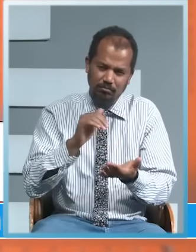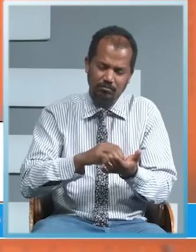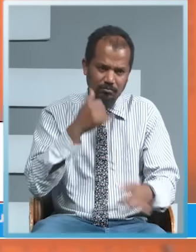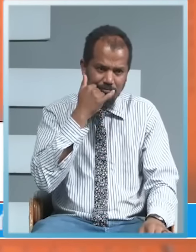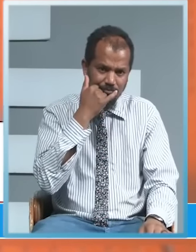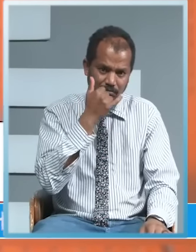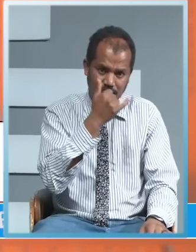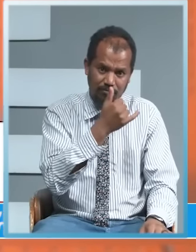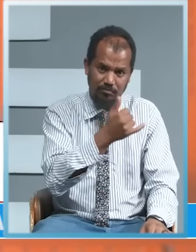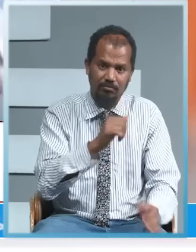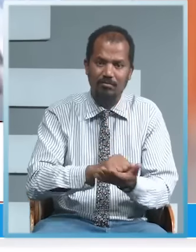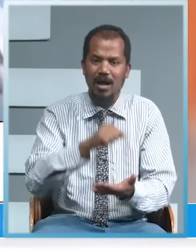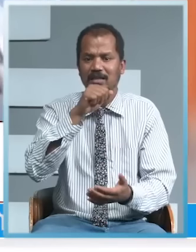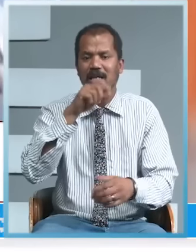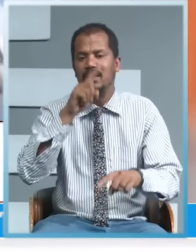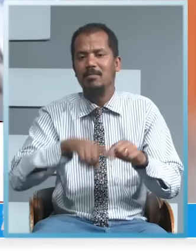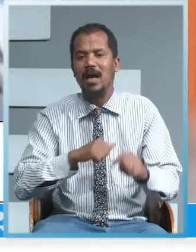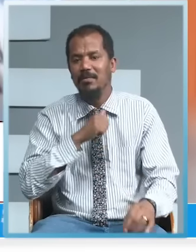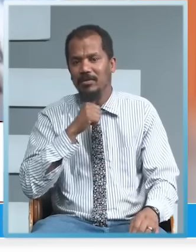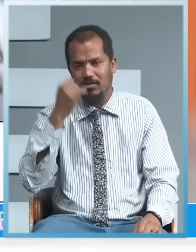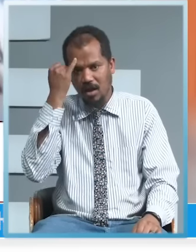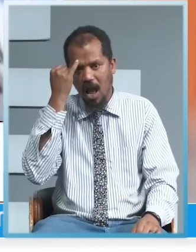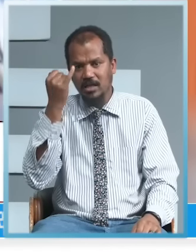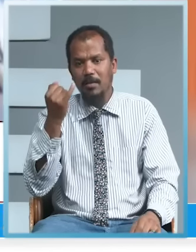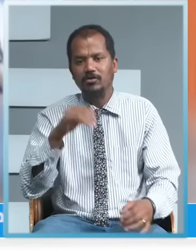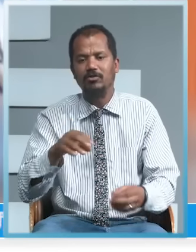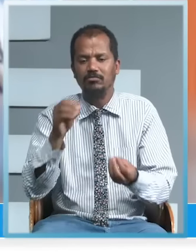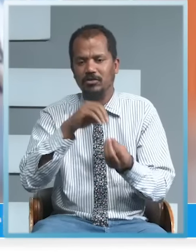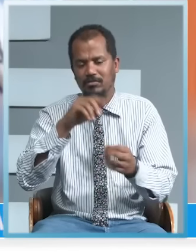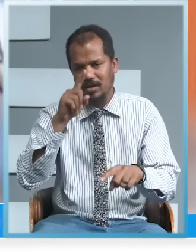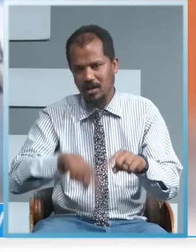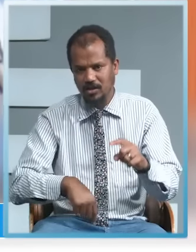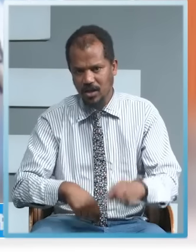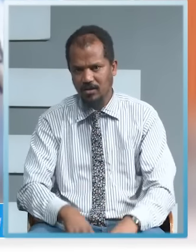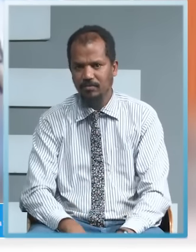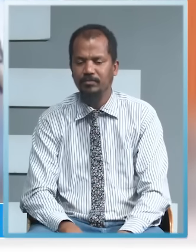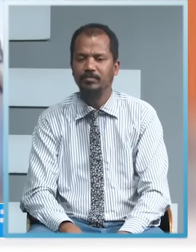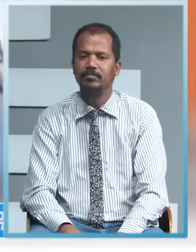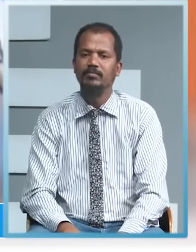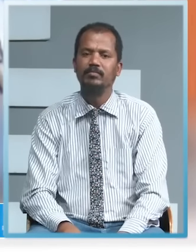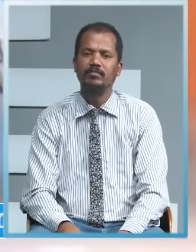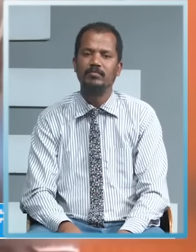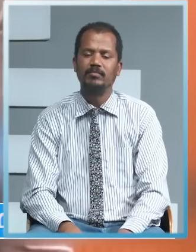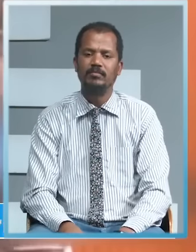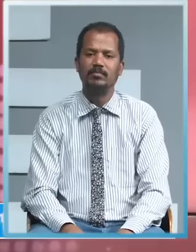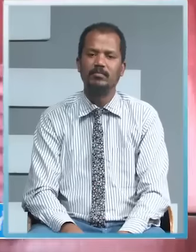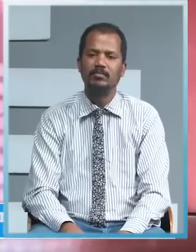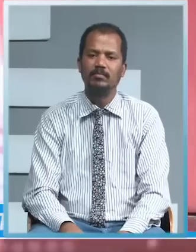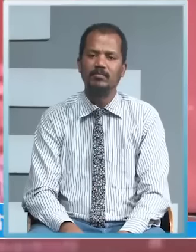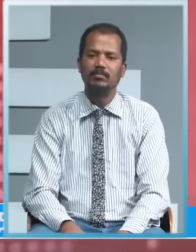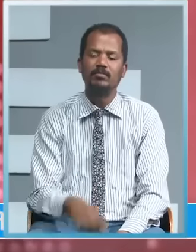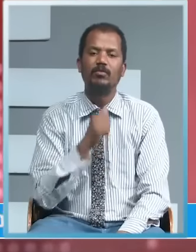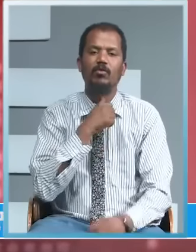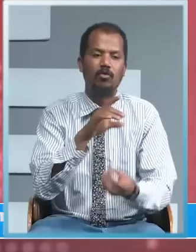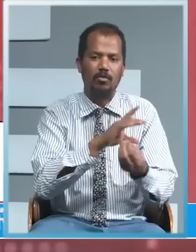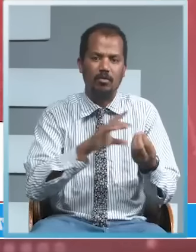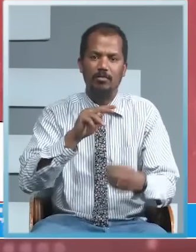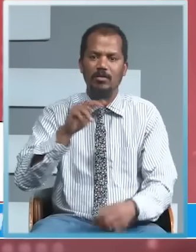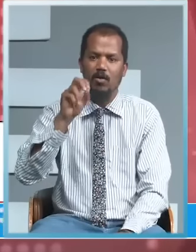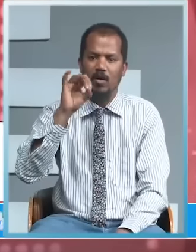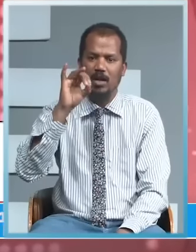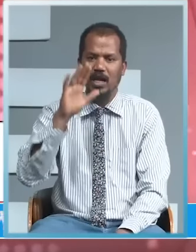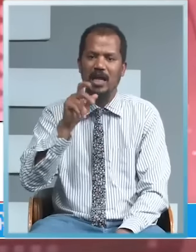በተደጋጋሚ ቢደወልም ማንሳት ባለመቻላቸው ሀሳባቸውን ማካተት አልተቻለም። በኦሮሚያ ክልል